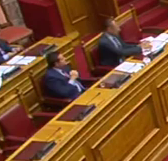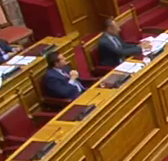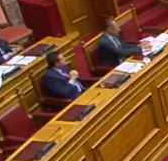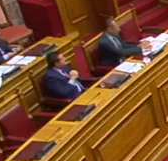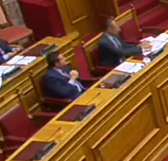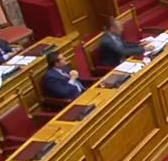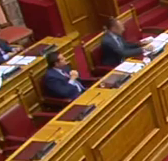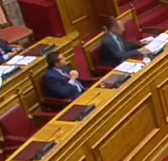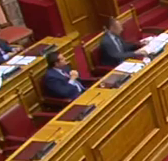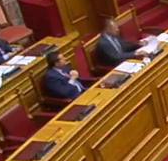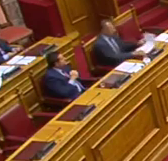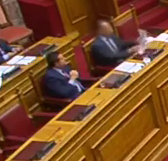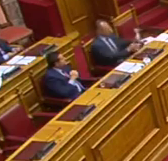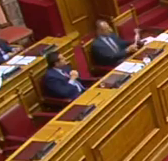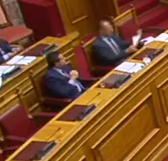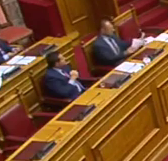Υπότιτλοι AUTHORWAVE